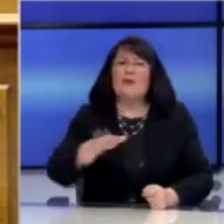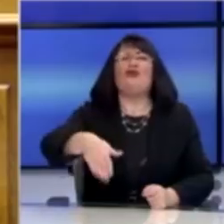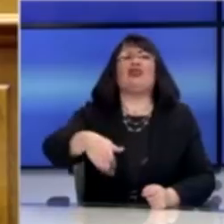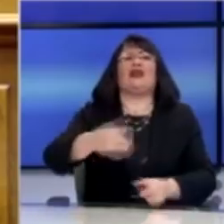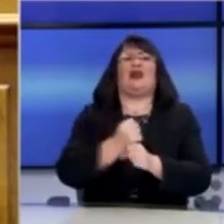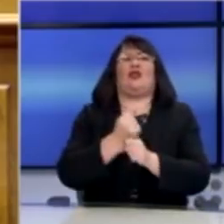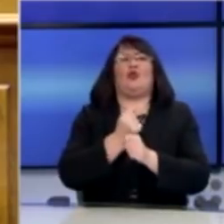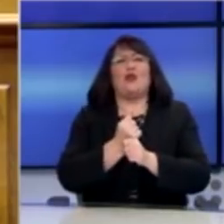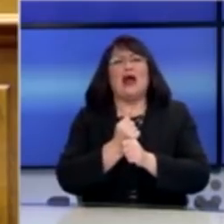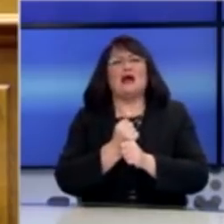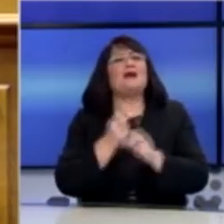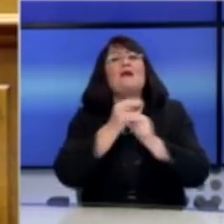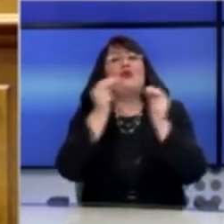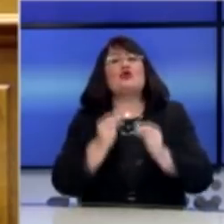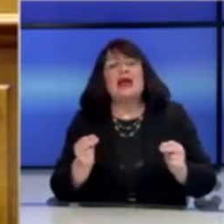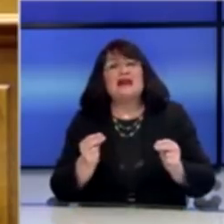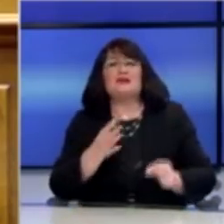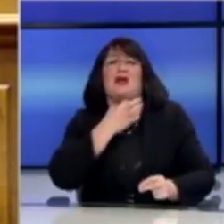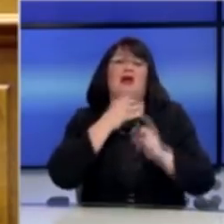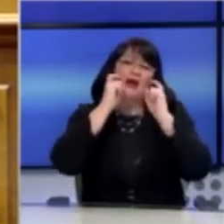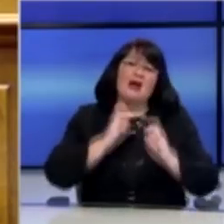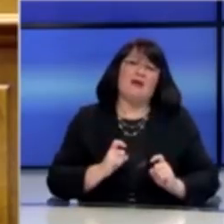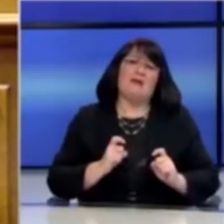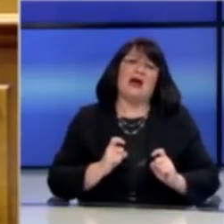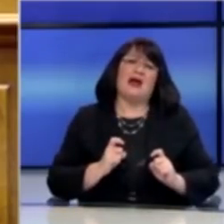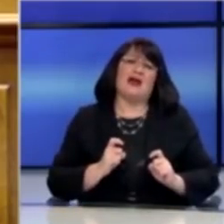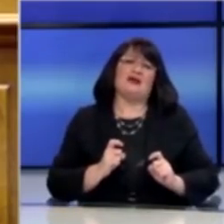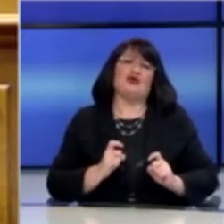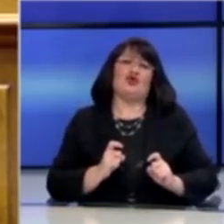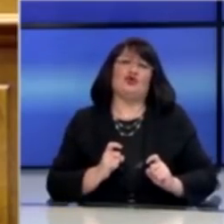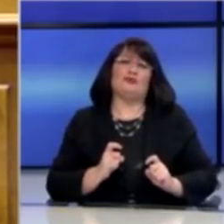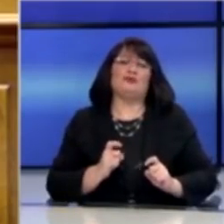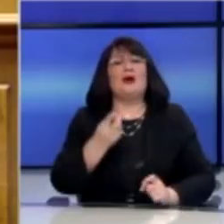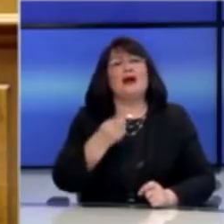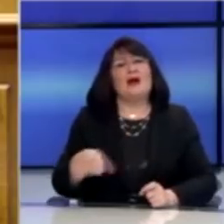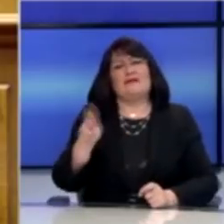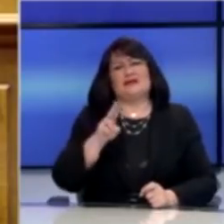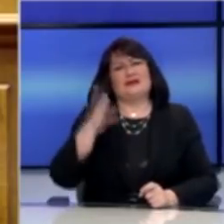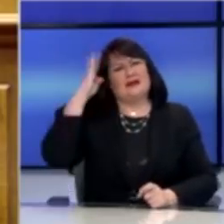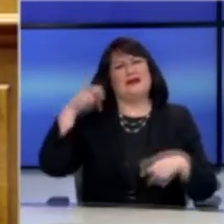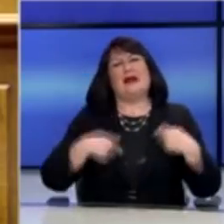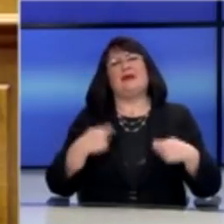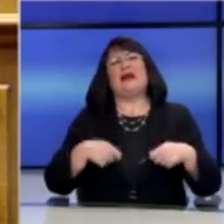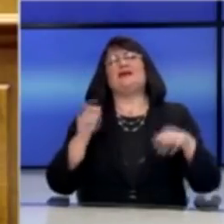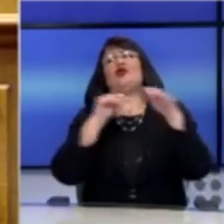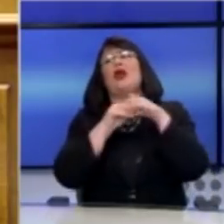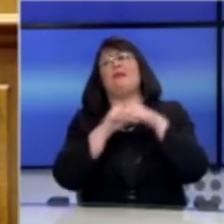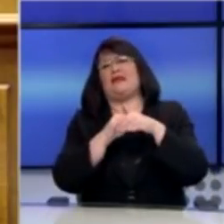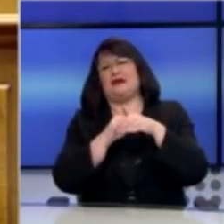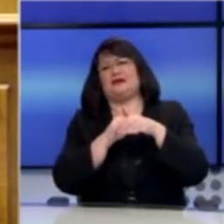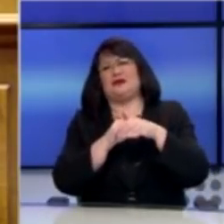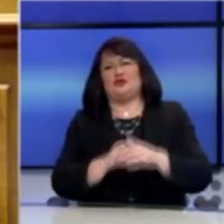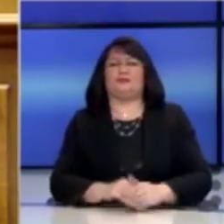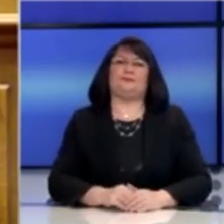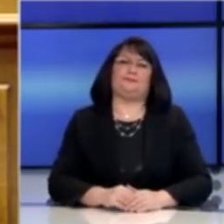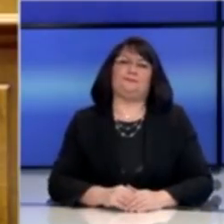φθηνότερη εργατική δύναμη είναι τελικά απαραίτητη προϋπόθεση για την αύξηση των καπιταλιστικών επενδύσεων.